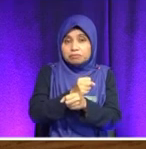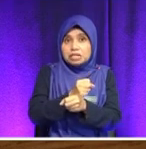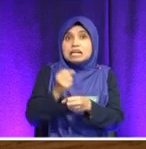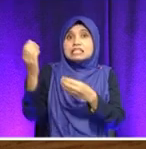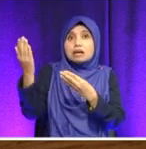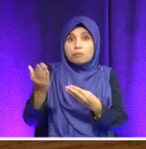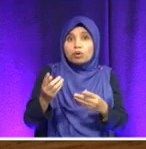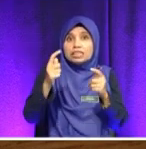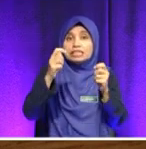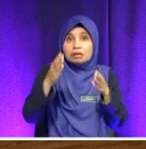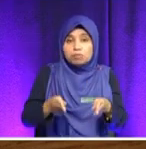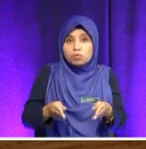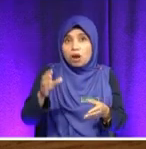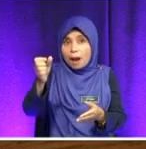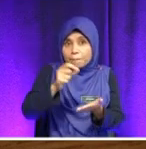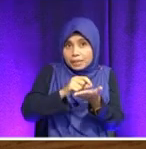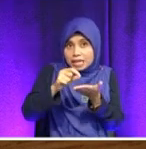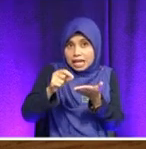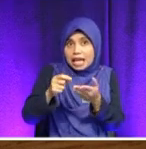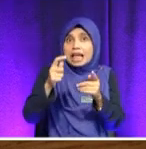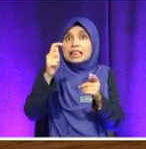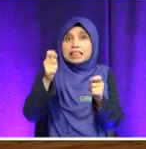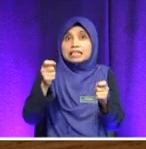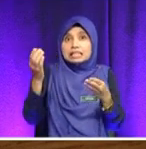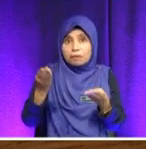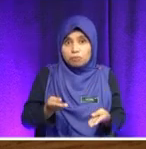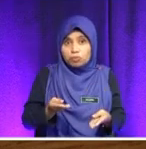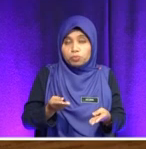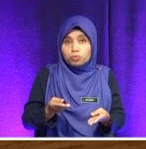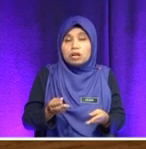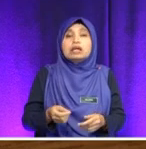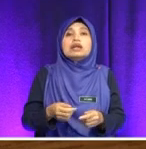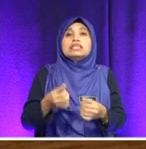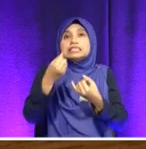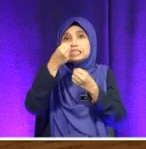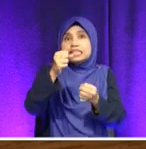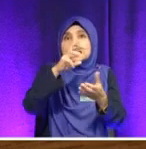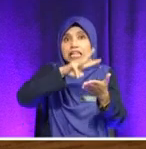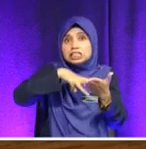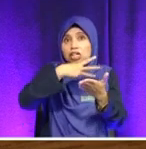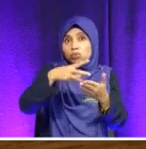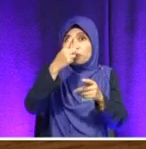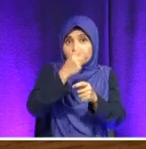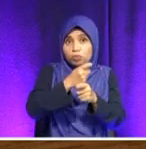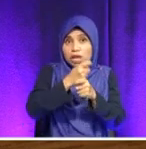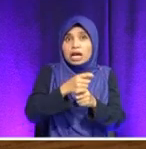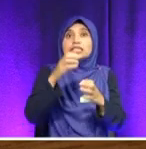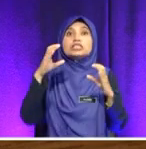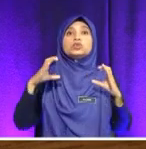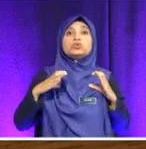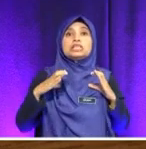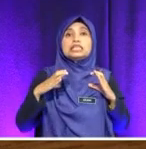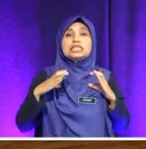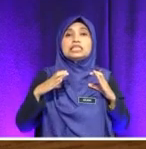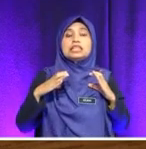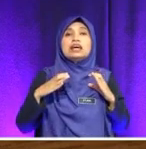mengambil tempahan tetamu dan menyerahkan kepada senior waiter, membantu menyediakan jadual bertugas dan cuti, mengambil alih tugas